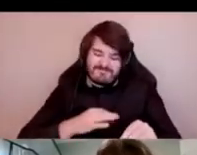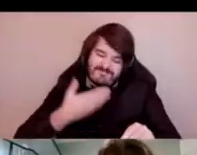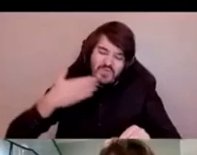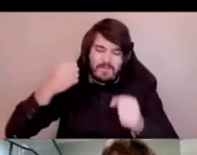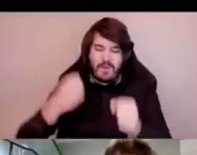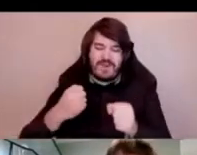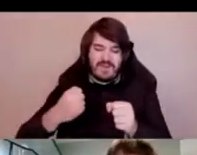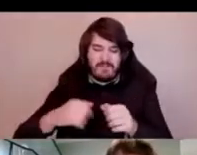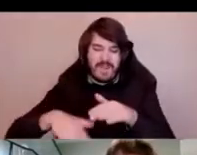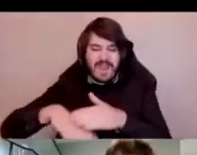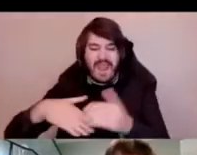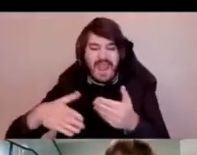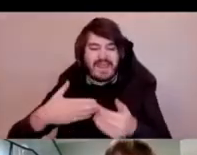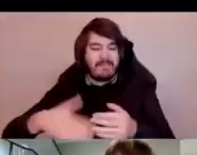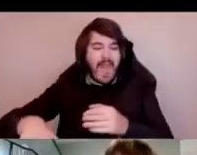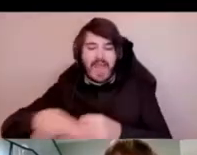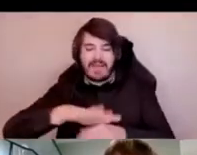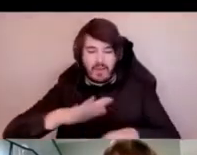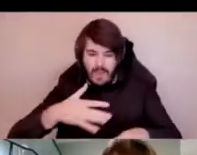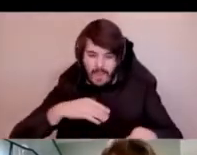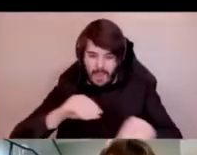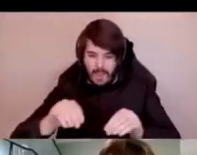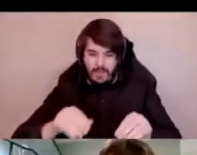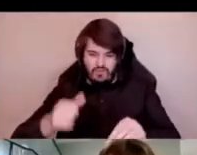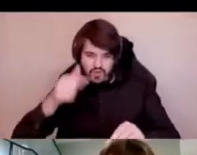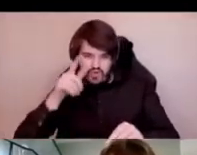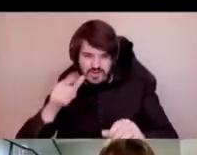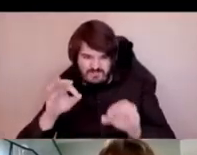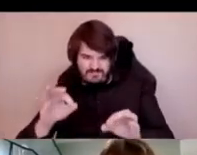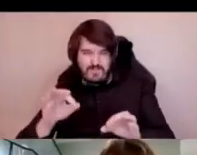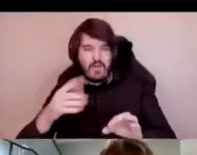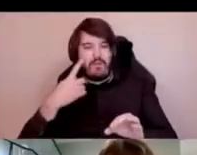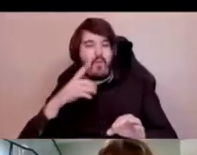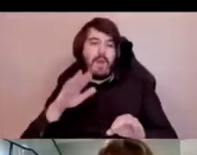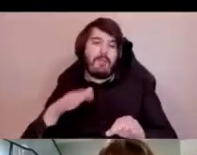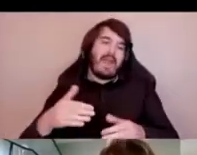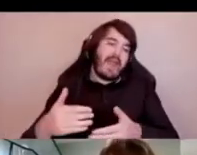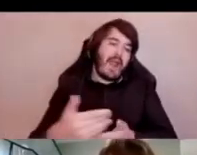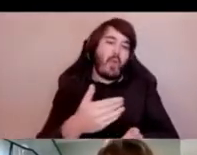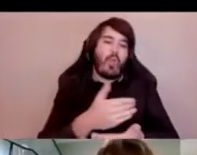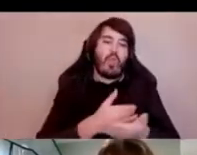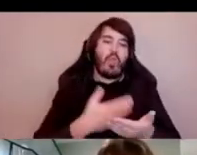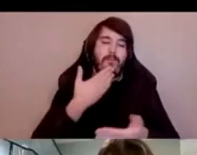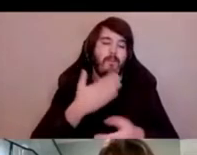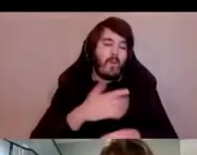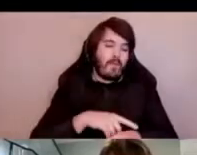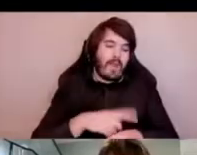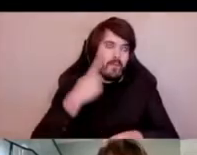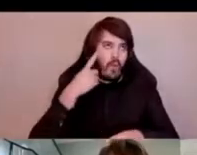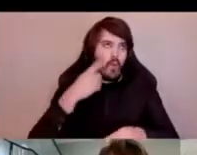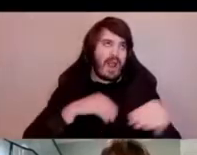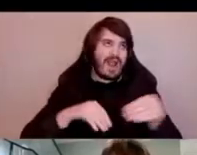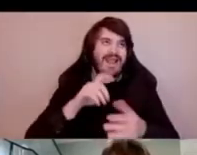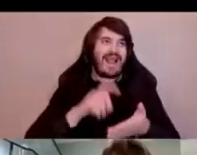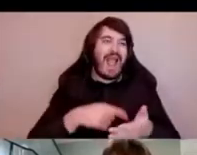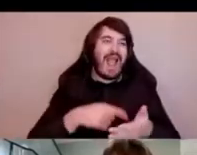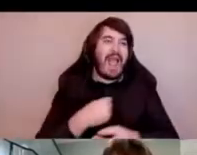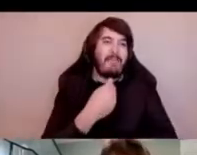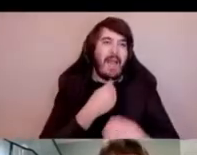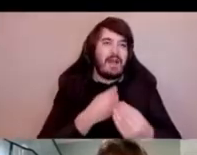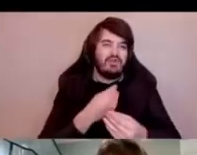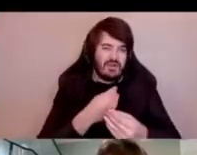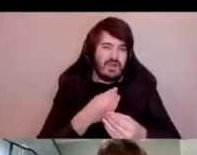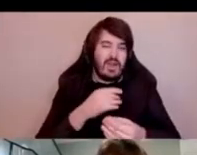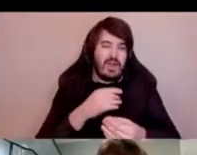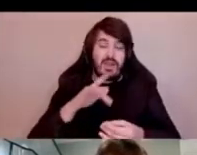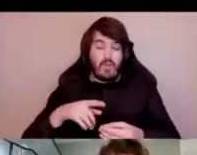espace, puis récolter à différents moments. Donc, organiser quand est-ce qu'on va manger, parce que parfois, on peut être